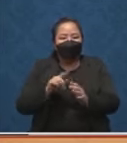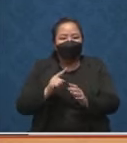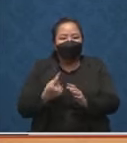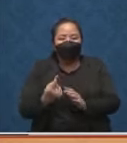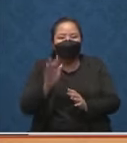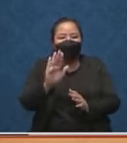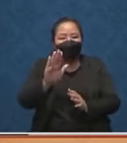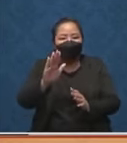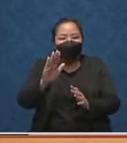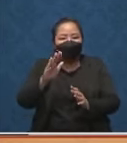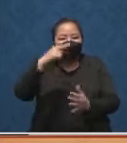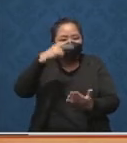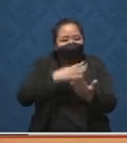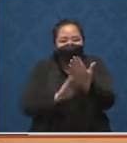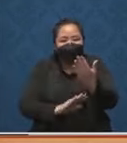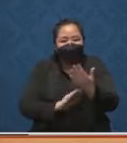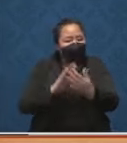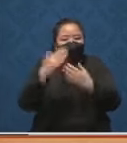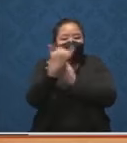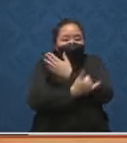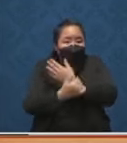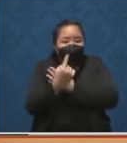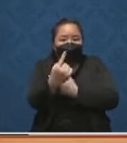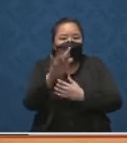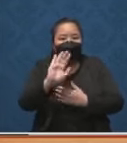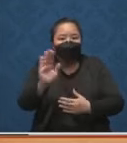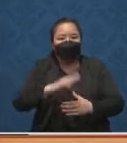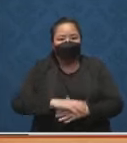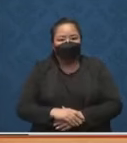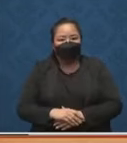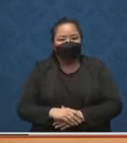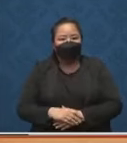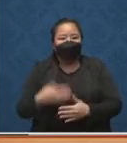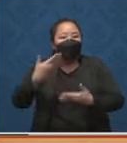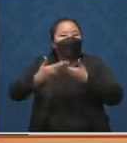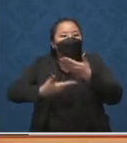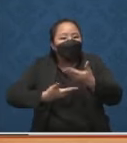แต่เพื่อความแข็งแกร่งของบริษัทที่จะไปแข่งขันในตลาดโลก